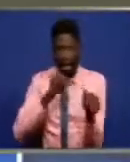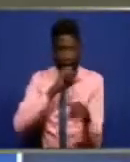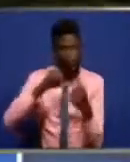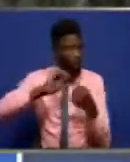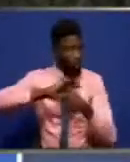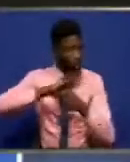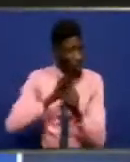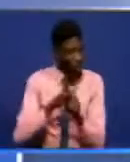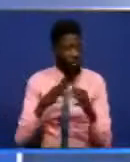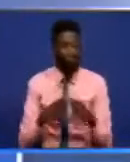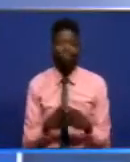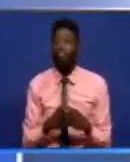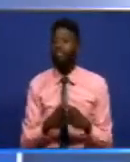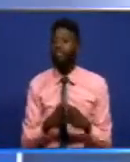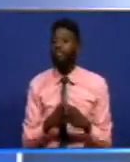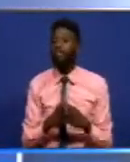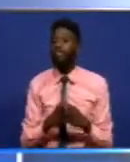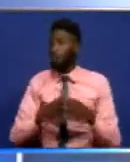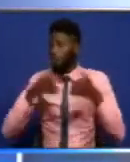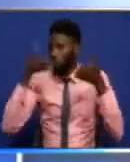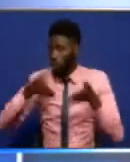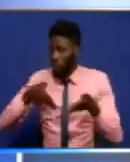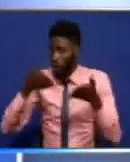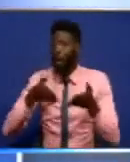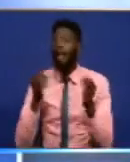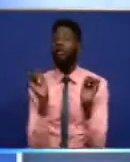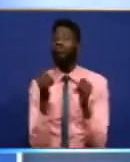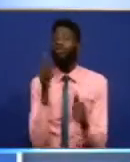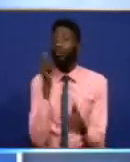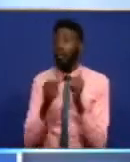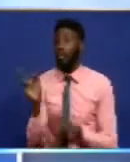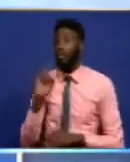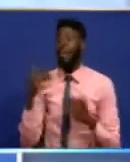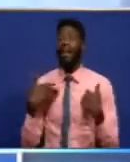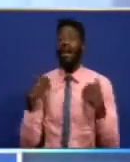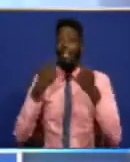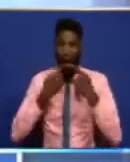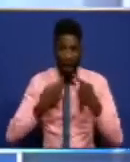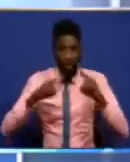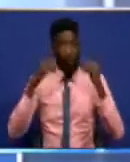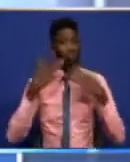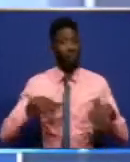kwamba leo hii kulingana na taarifa iliyotumwa na Wizara ya Afya ni kwamba